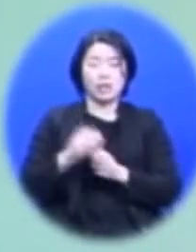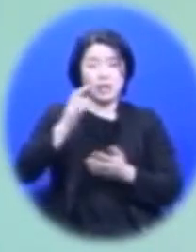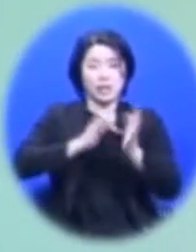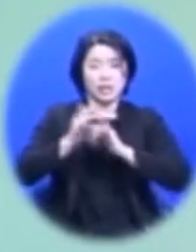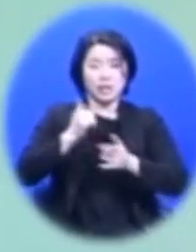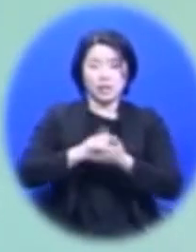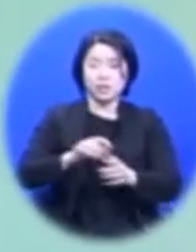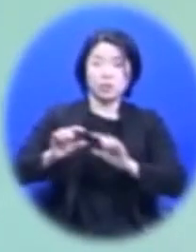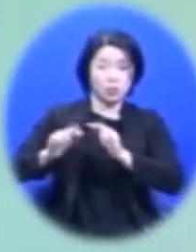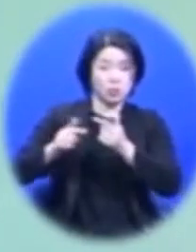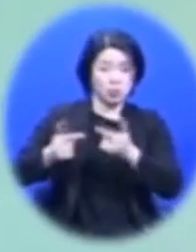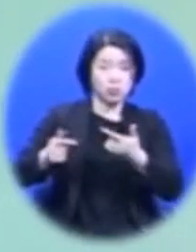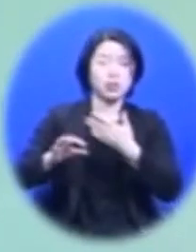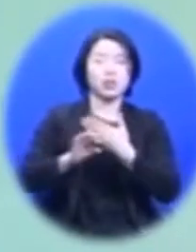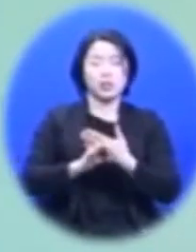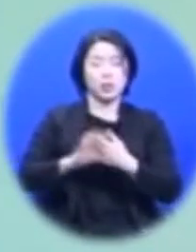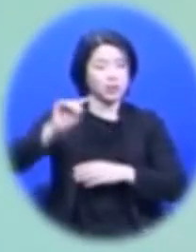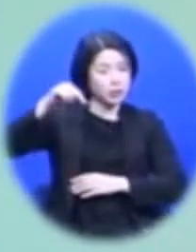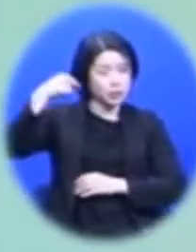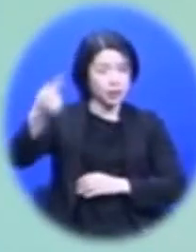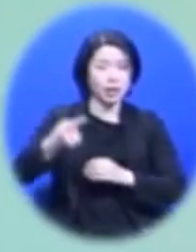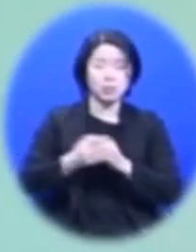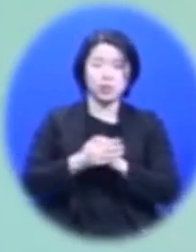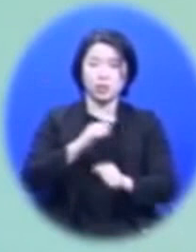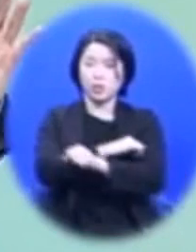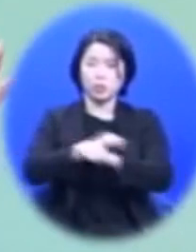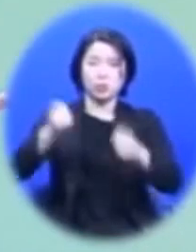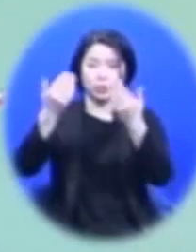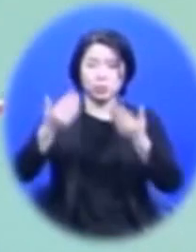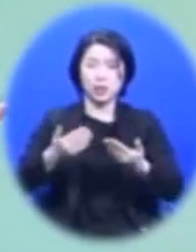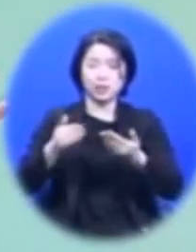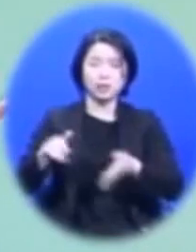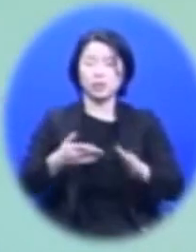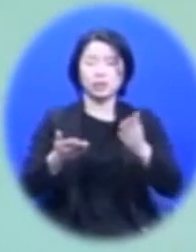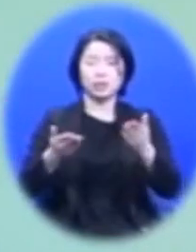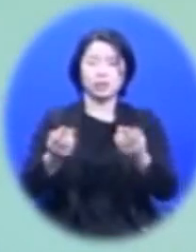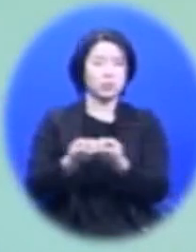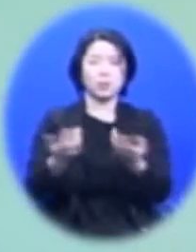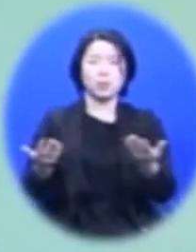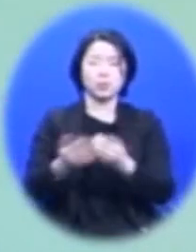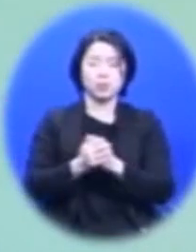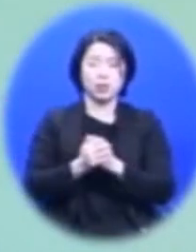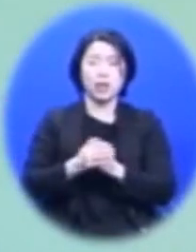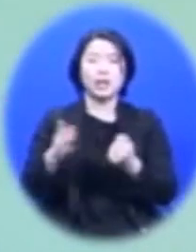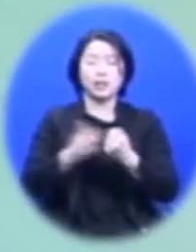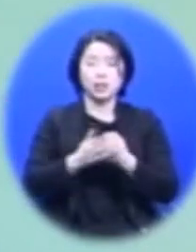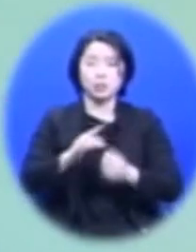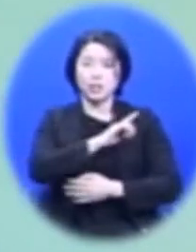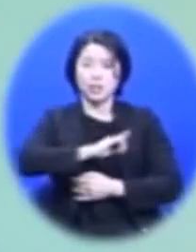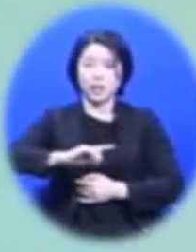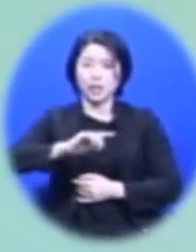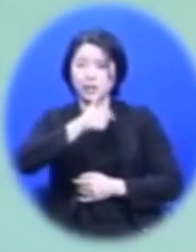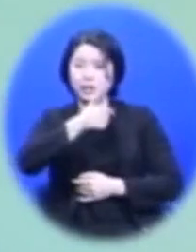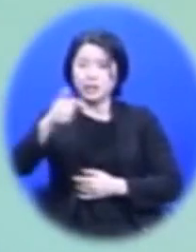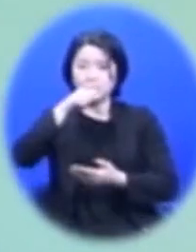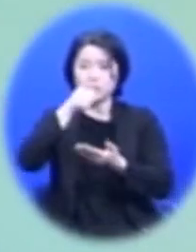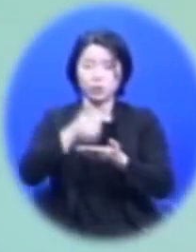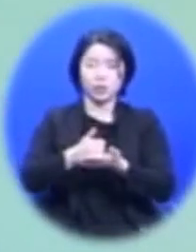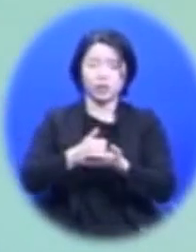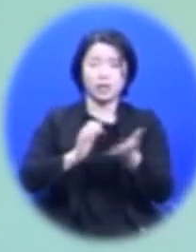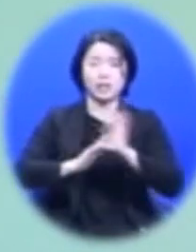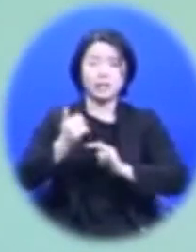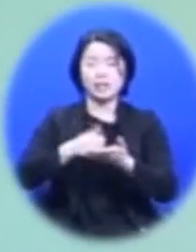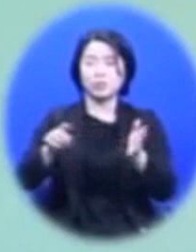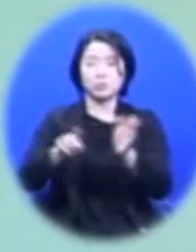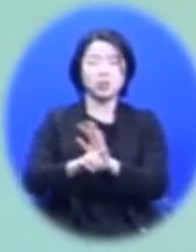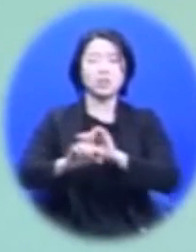예수님을 부인하면 그 다음에는 용서받을 길이 없어지게 됩니다. 그래서 가장 큰 죄가 예수를 믿지 않는